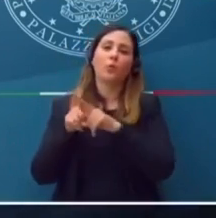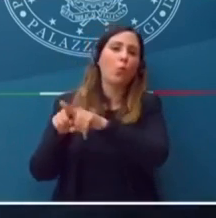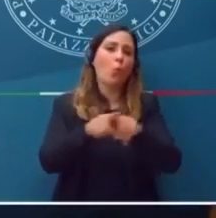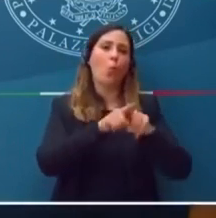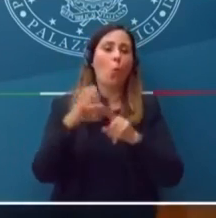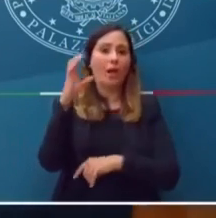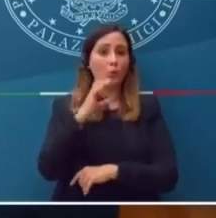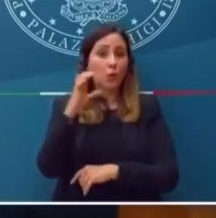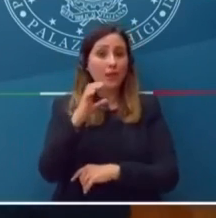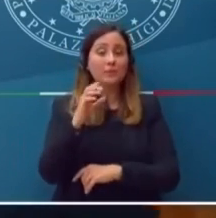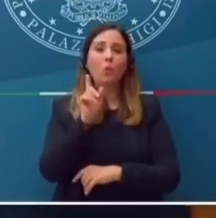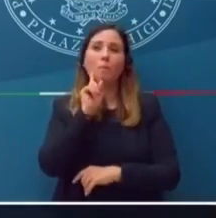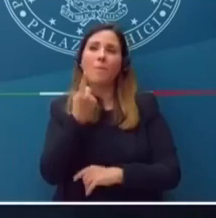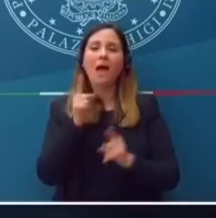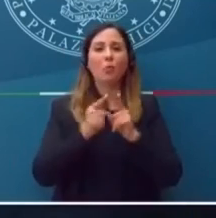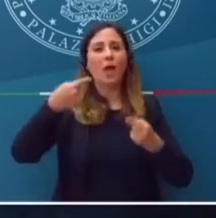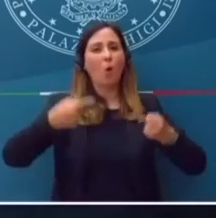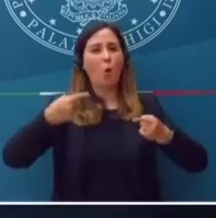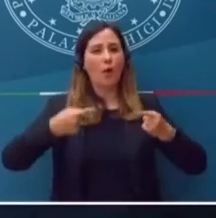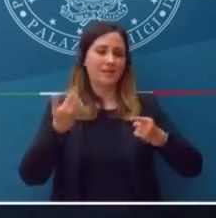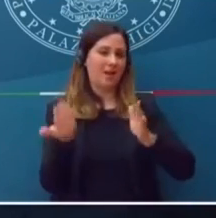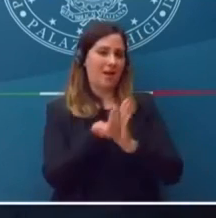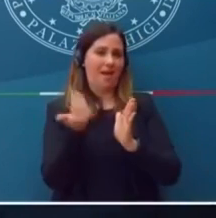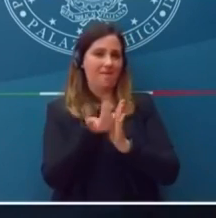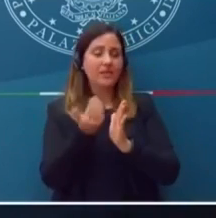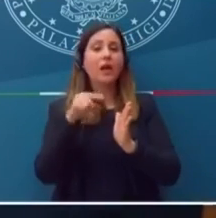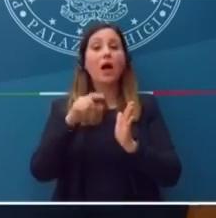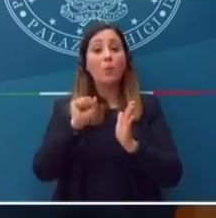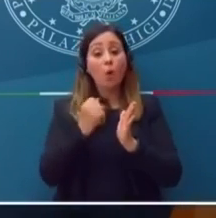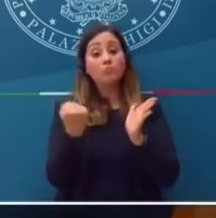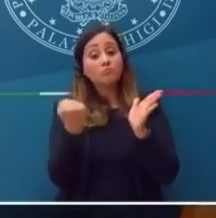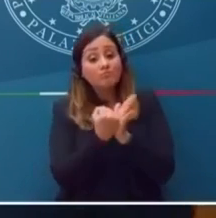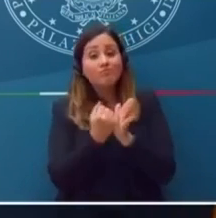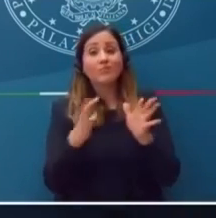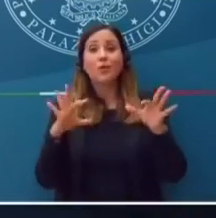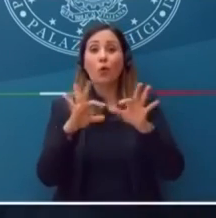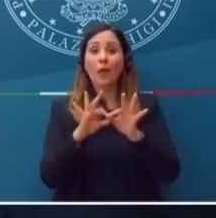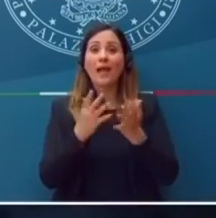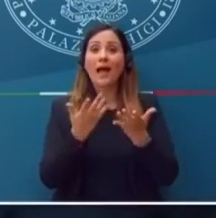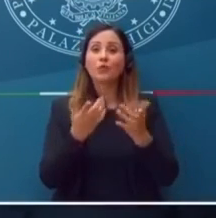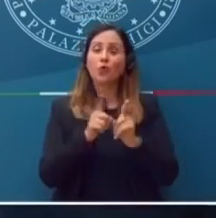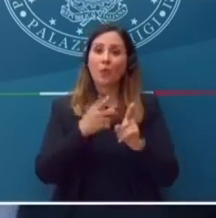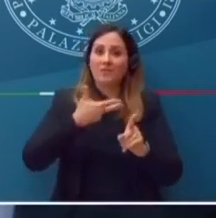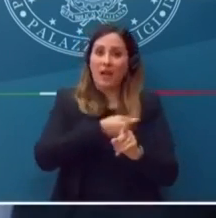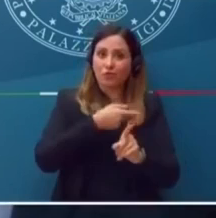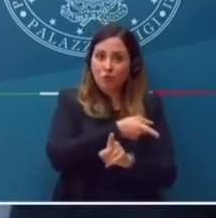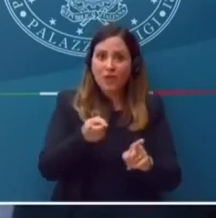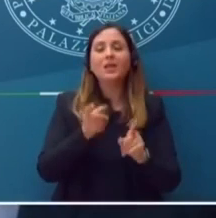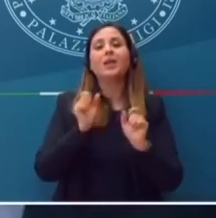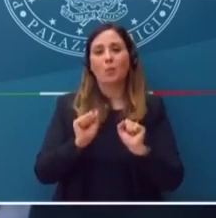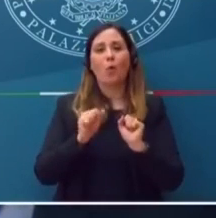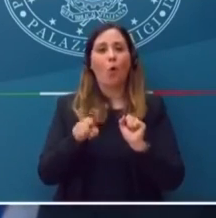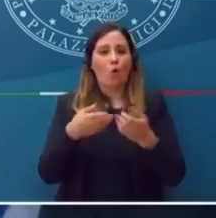nociva. Il pass digitale è stata una proposta mediterranea, c'è la questione delle isole, c'è la questione delle riaperture.